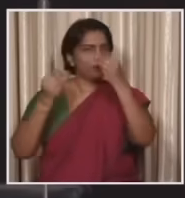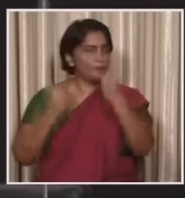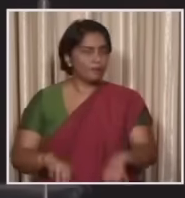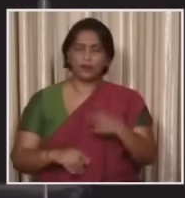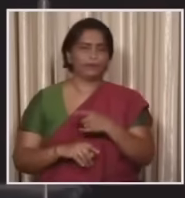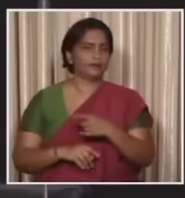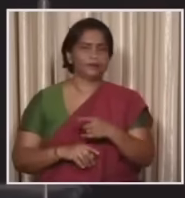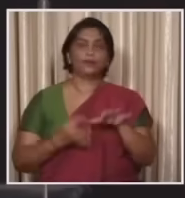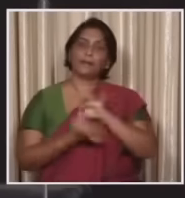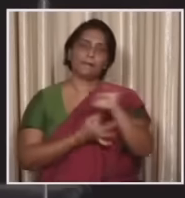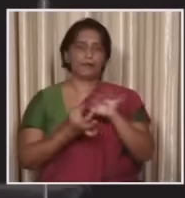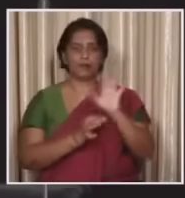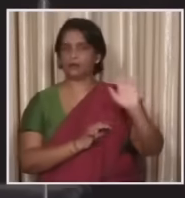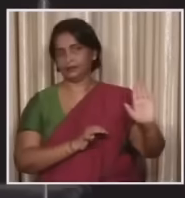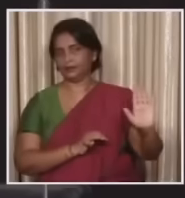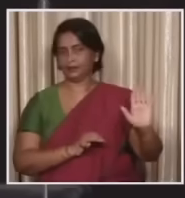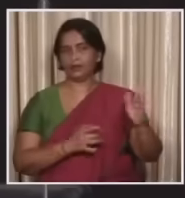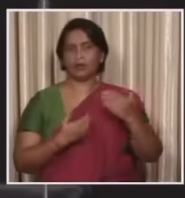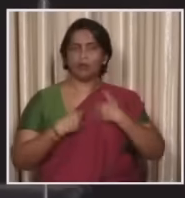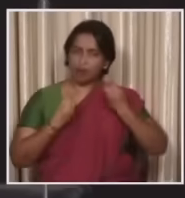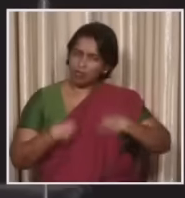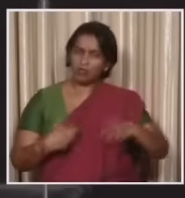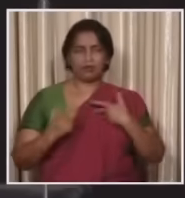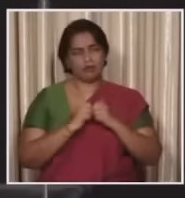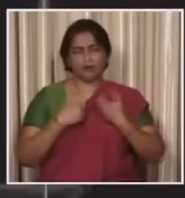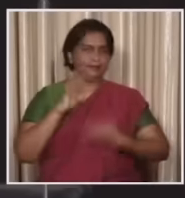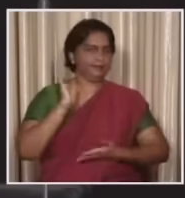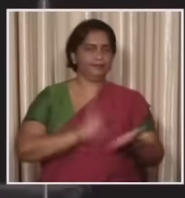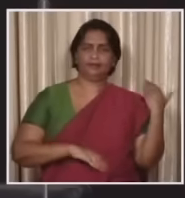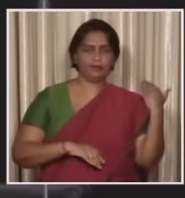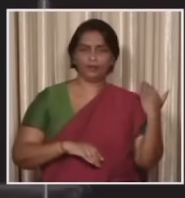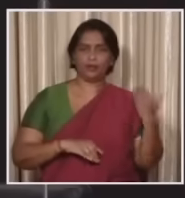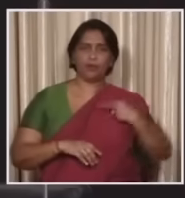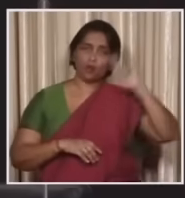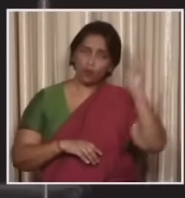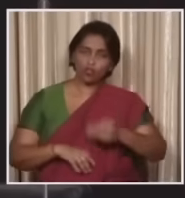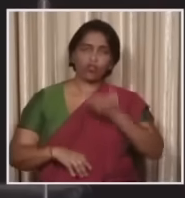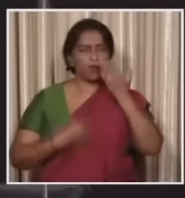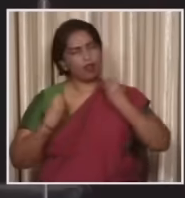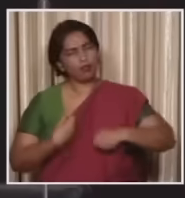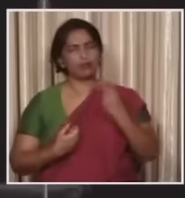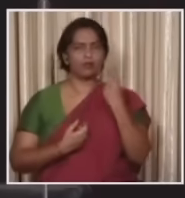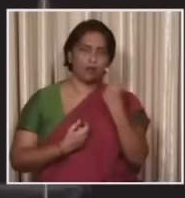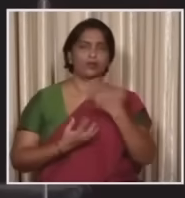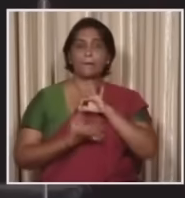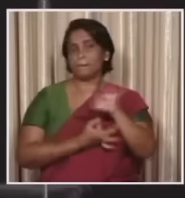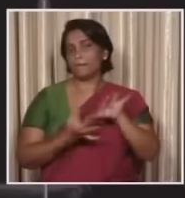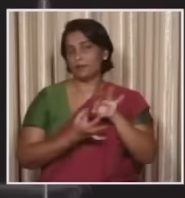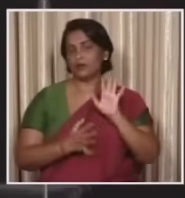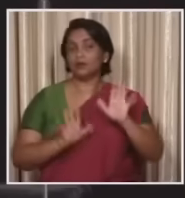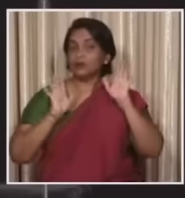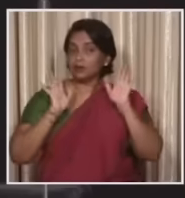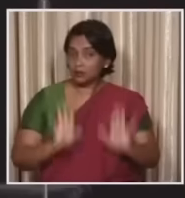එක ප්‍රජාතන්ත්‍රවාදය. අපි පරදිනවනම් පරදිලා යනවා. අපිට දිනන්න පුළුවන් පරදින්න පුළුවන්, ඒක තමයි ප්‍රජාතන්ත්‍රවාදය.